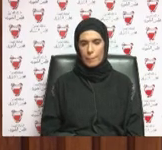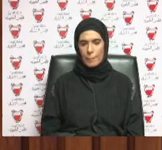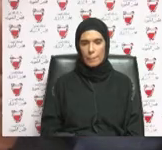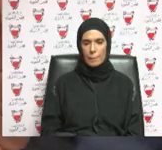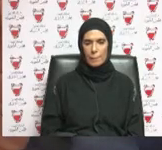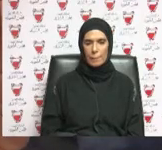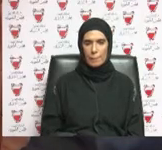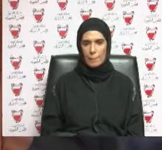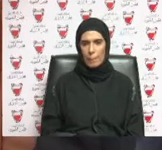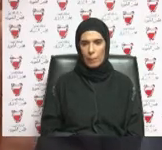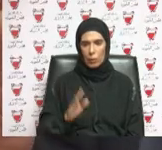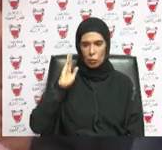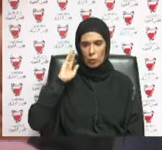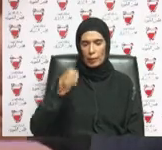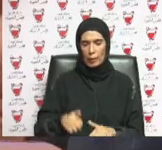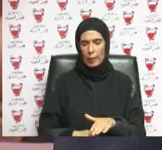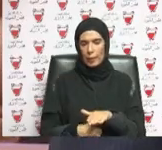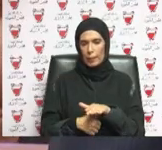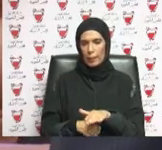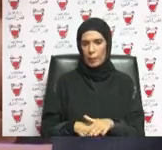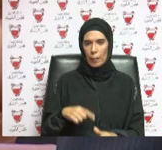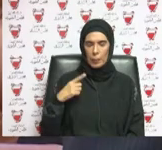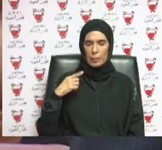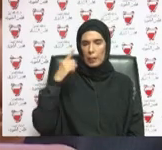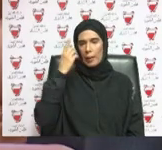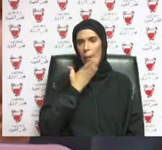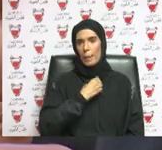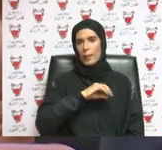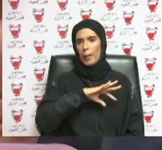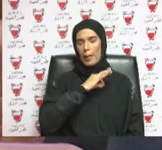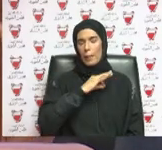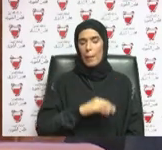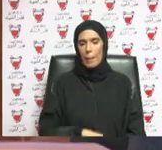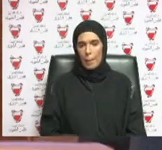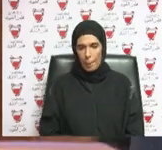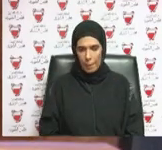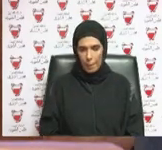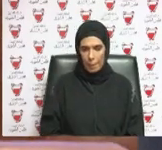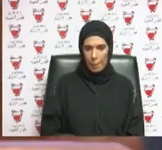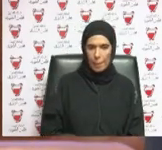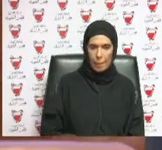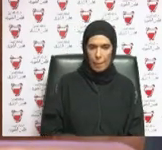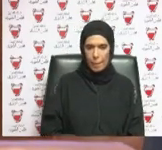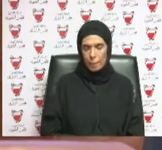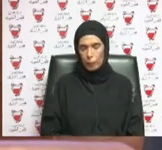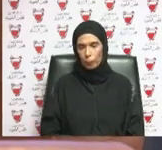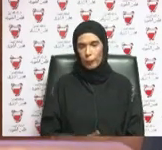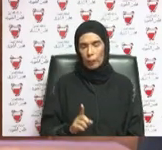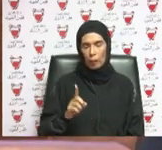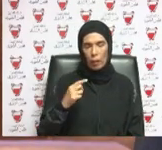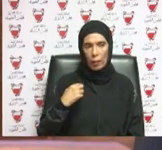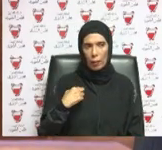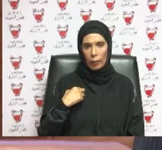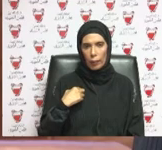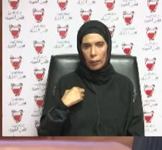شكرا سيدي الرئيس. بسم الله الرحمن الرحيم. كما ذكر إنا لله وإنا إليه